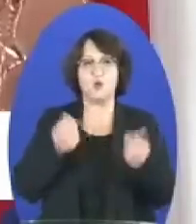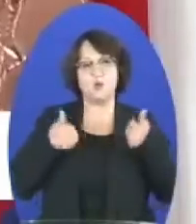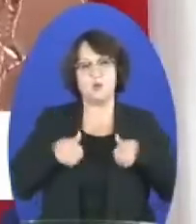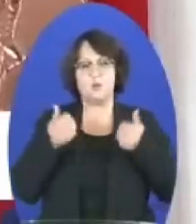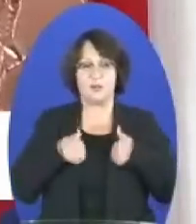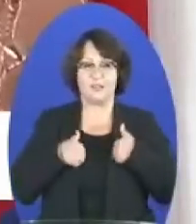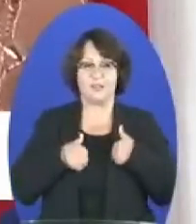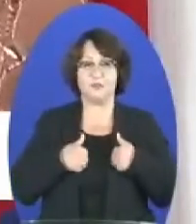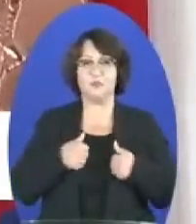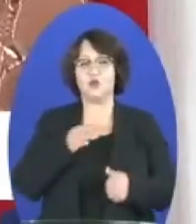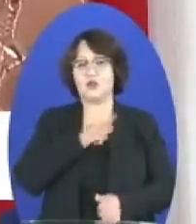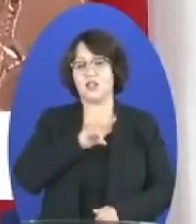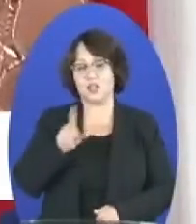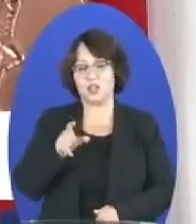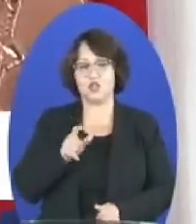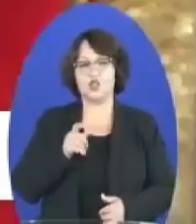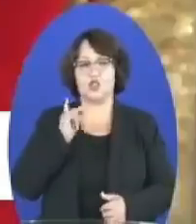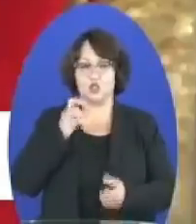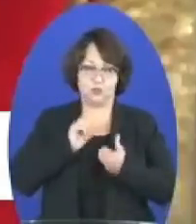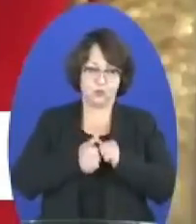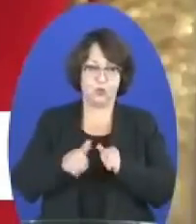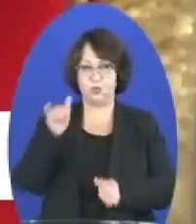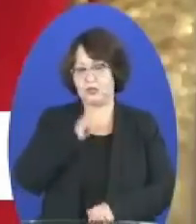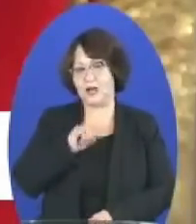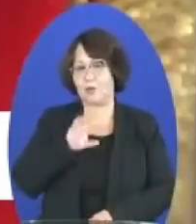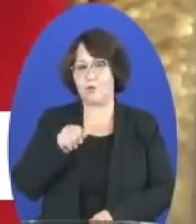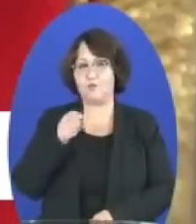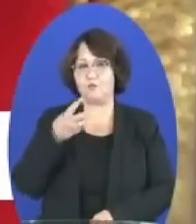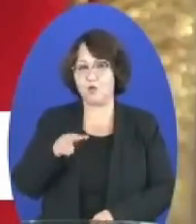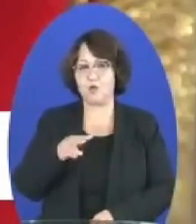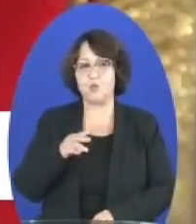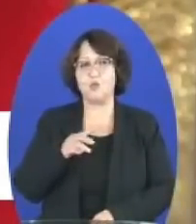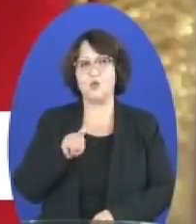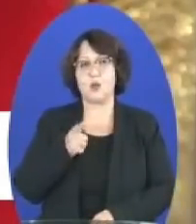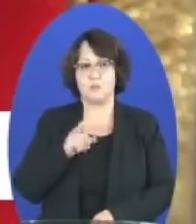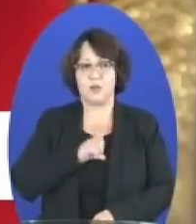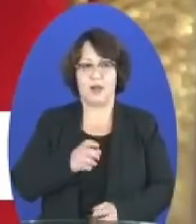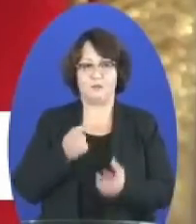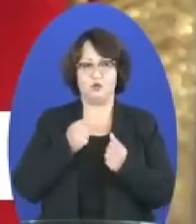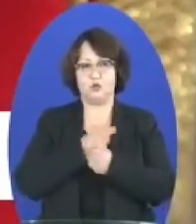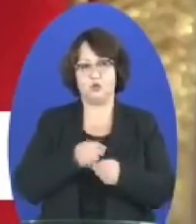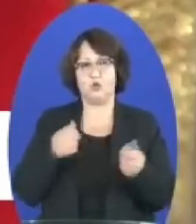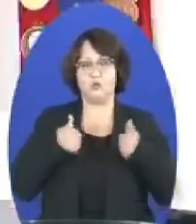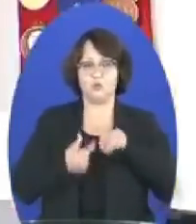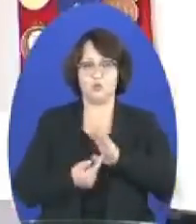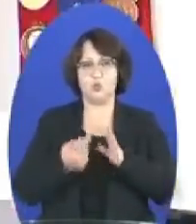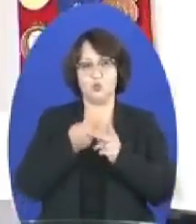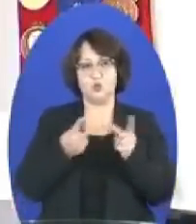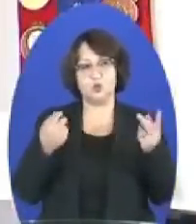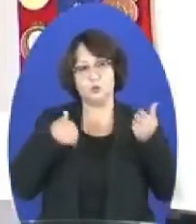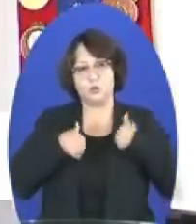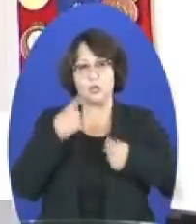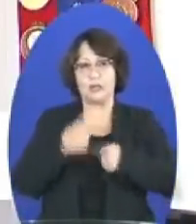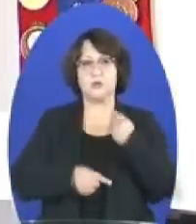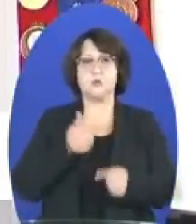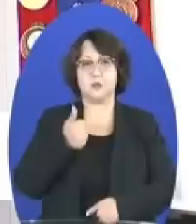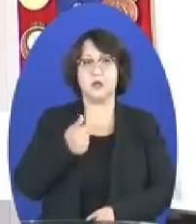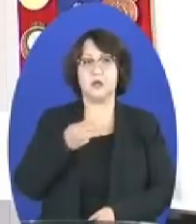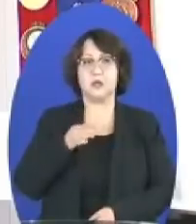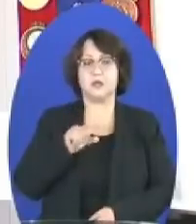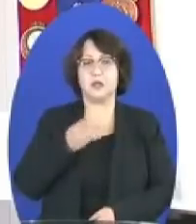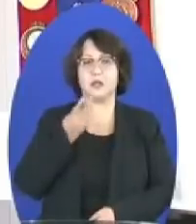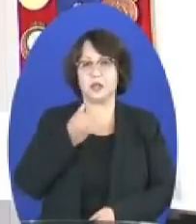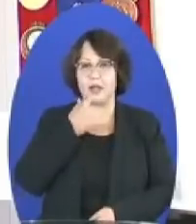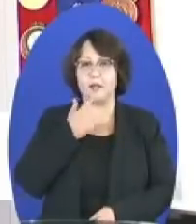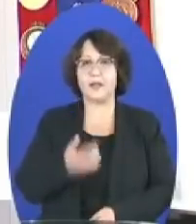их спортороо улсын аврагын мөнгө хүрэл медальтай. Чөлөөт бүхийн суурьтай болохоор үндэсний бүхөр барилдахад давуу байдал үүсдэг гэж ярьж